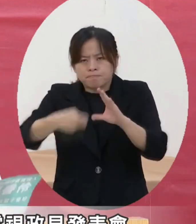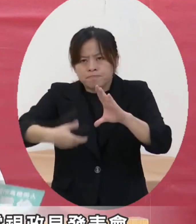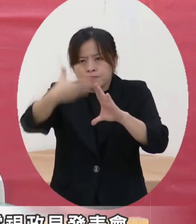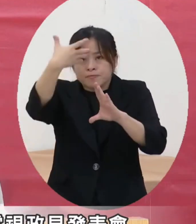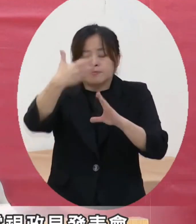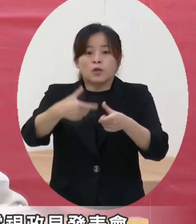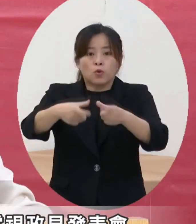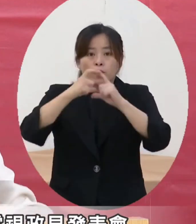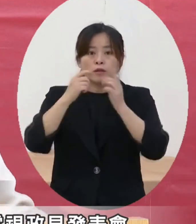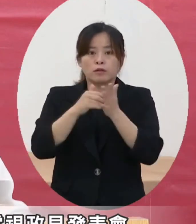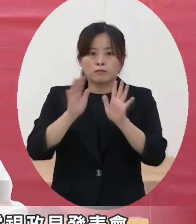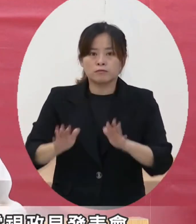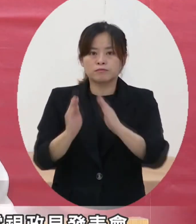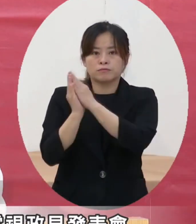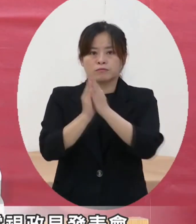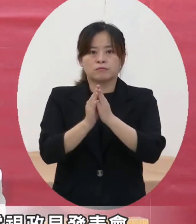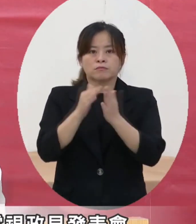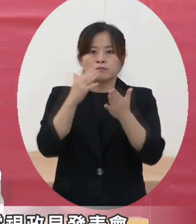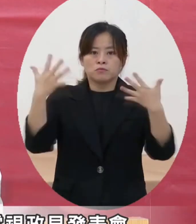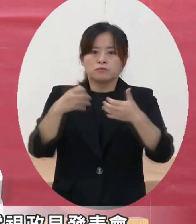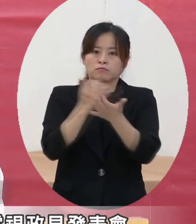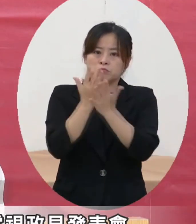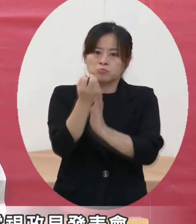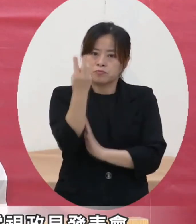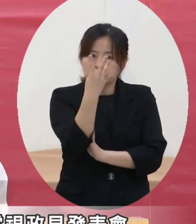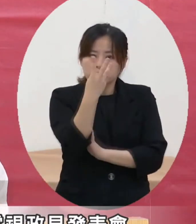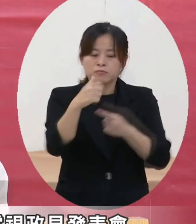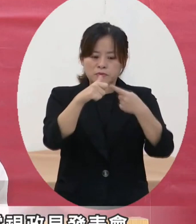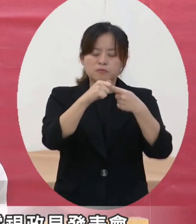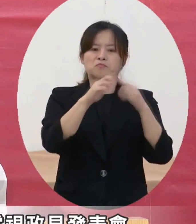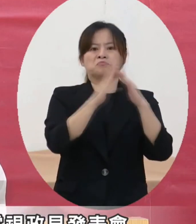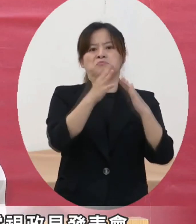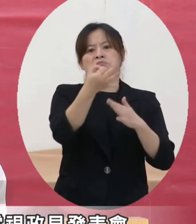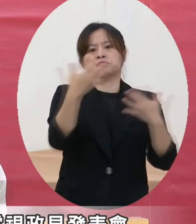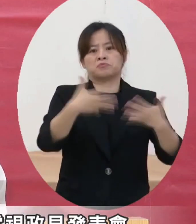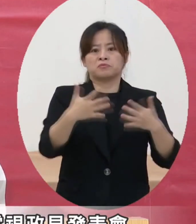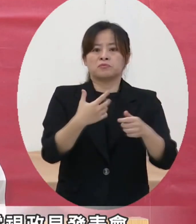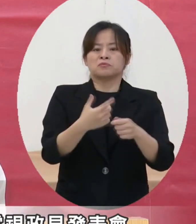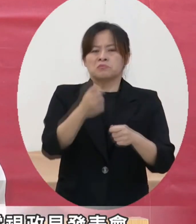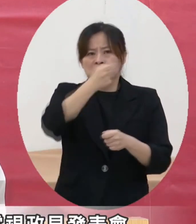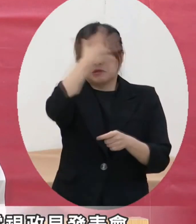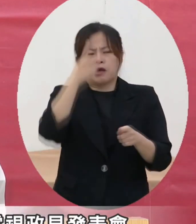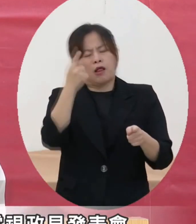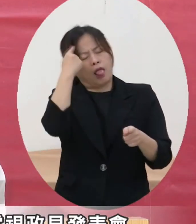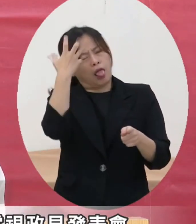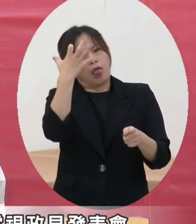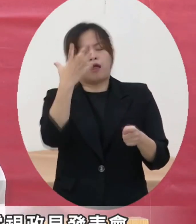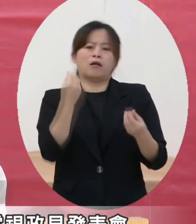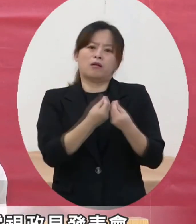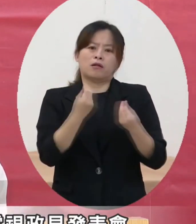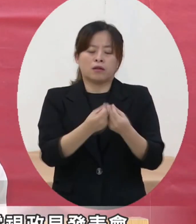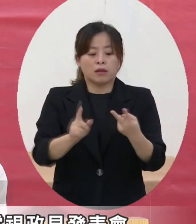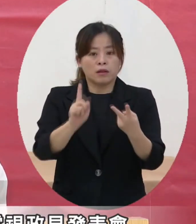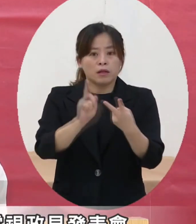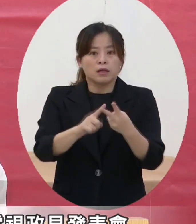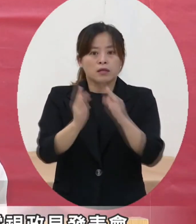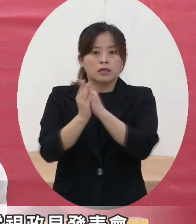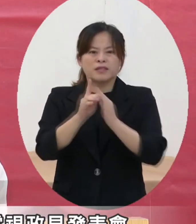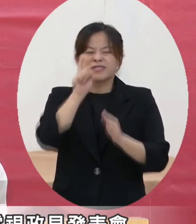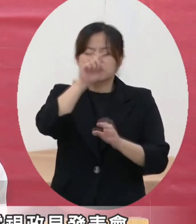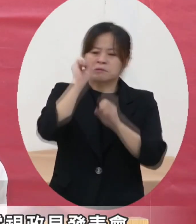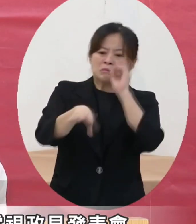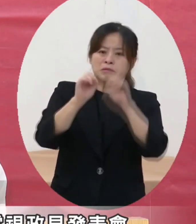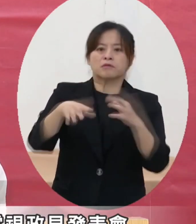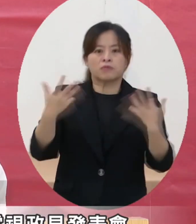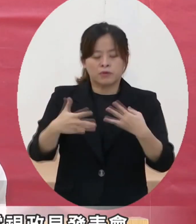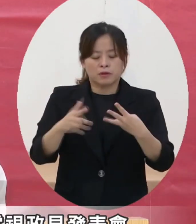我们回到今天桃园的三大问题，第一个就是房价的问题，是年轻人最痛的地方。第二个是桃园的垃圾的